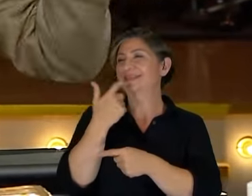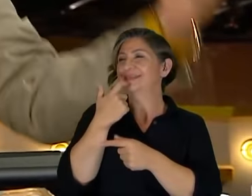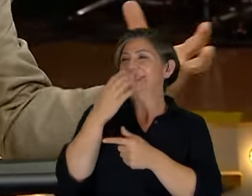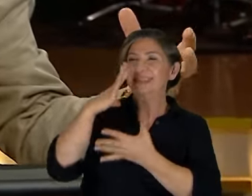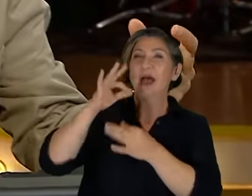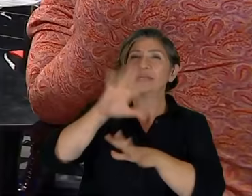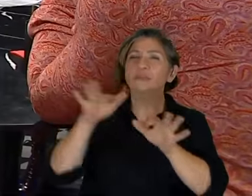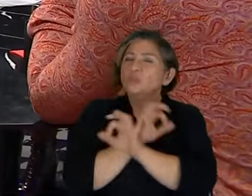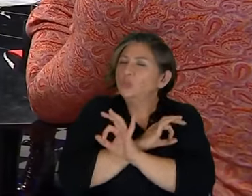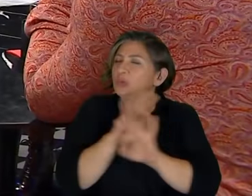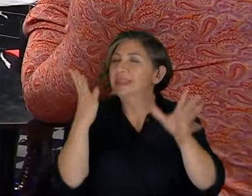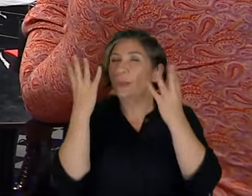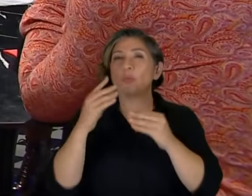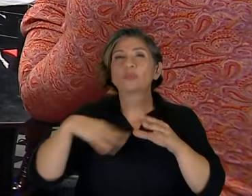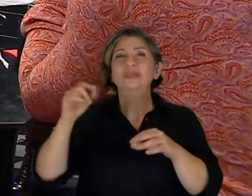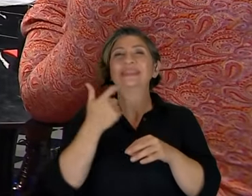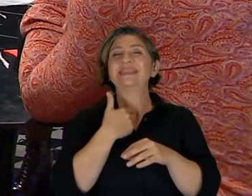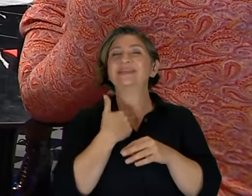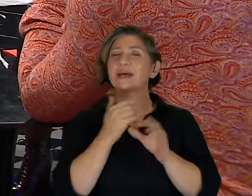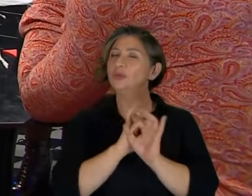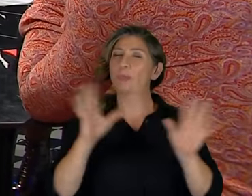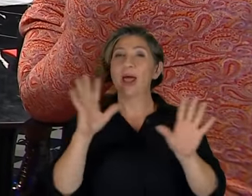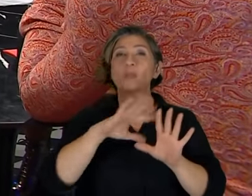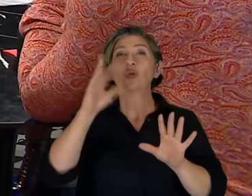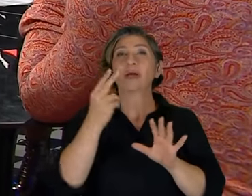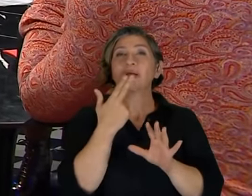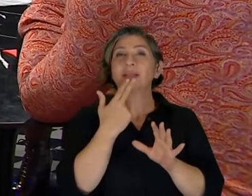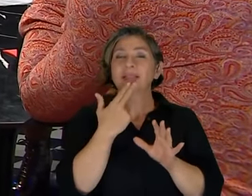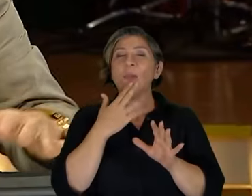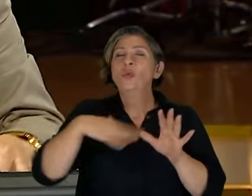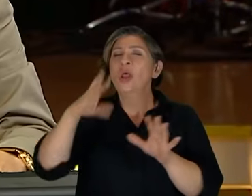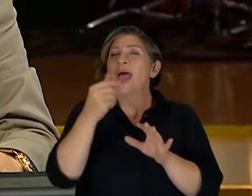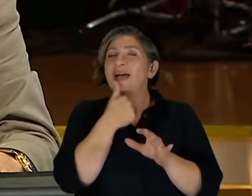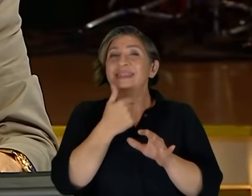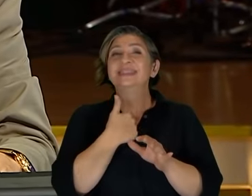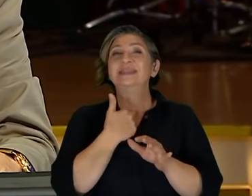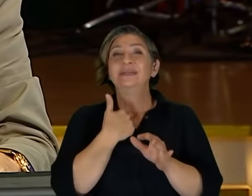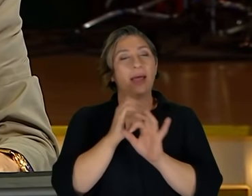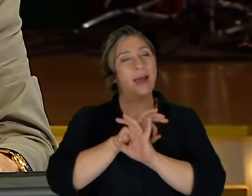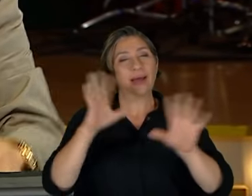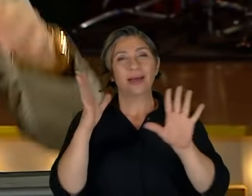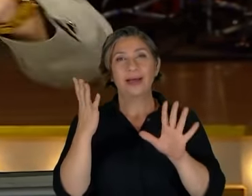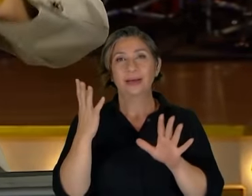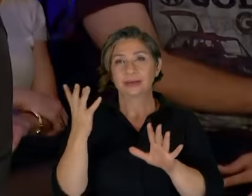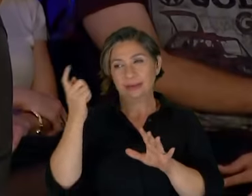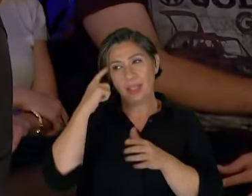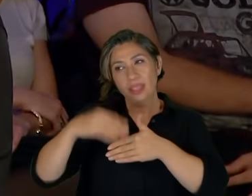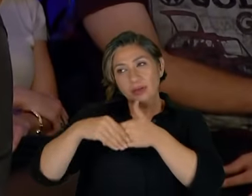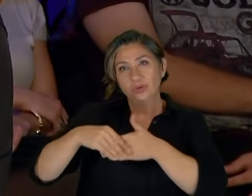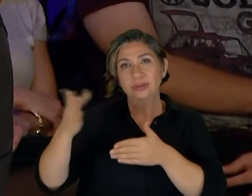herkesin muhteşem olduğu, bütün sesler çok iyi. Bütün kadınlar ve bütün erkekler de sesler çok iyi. Böyle